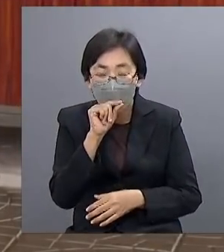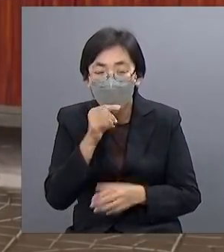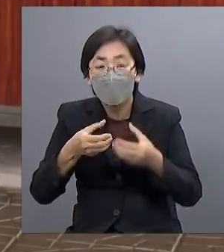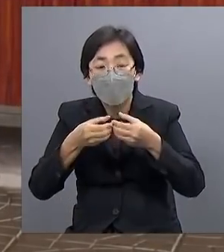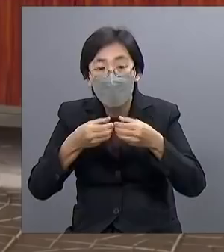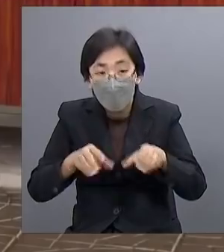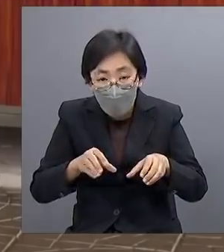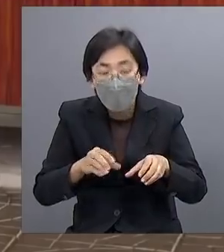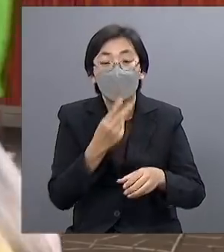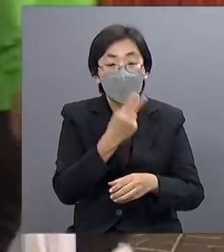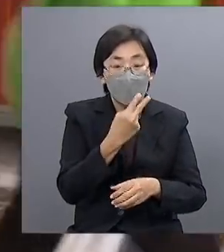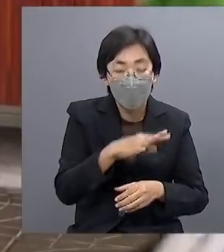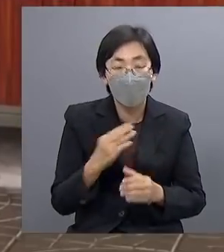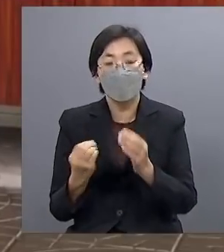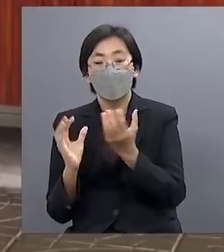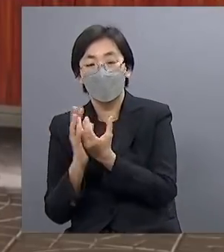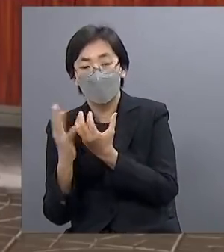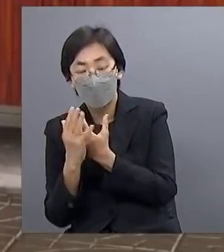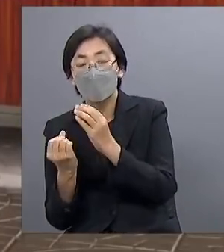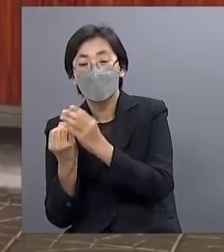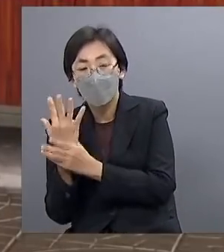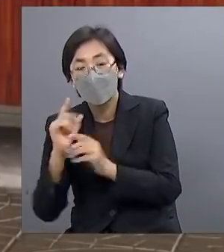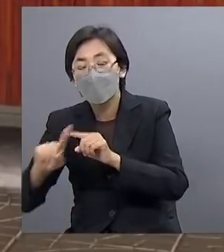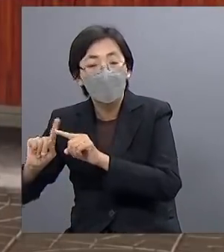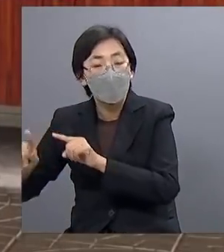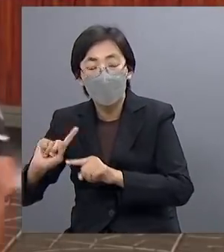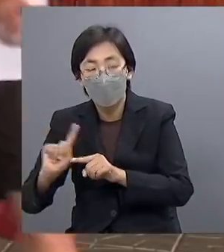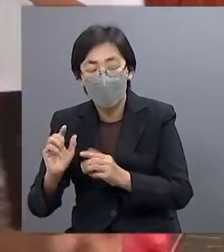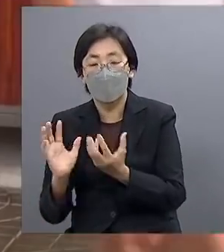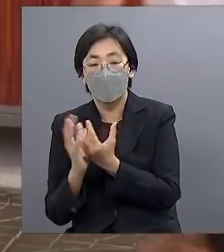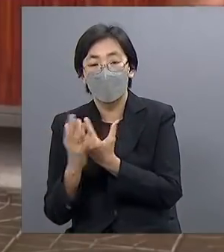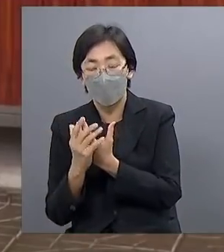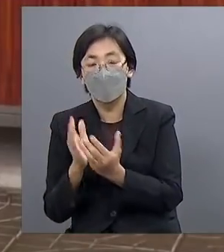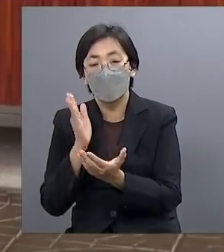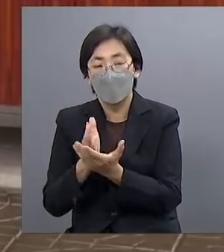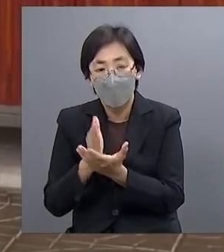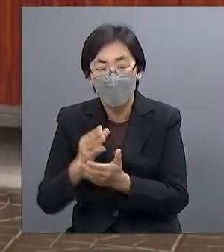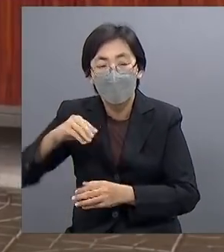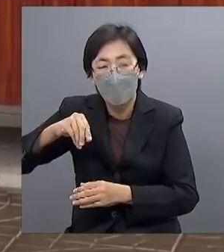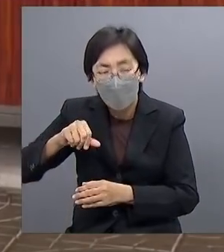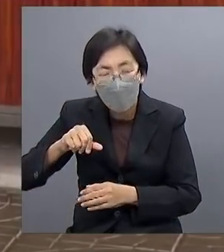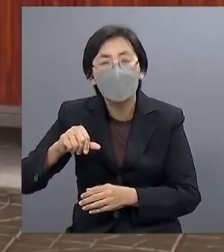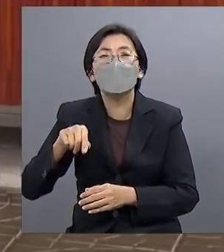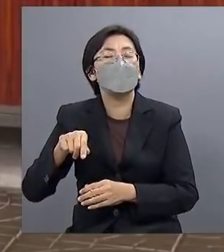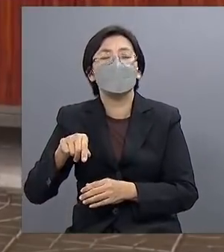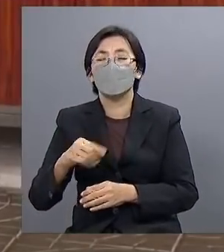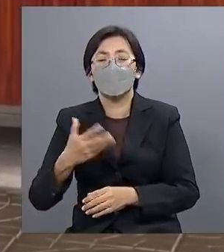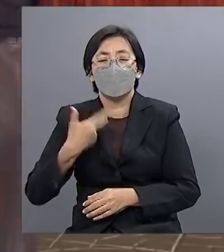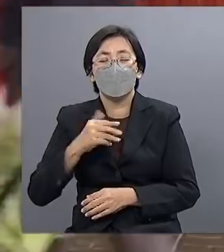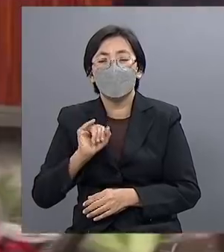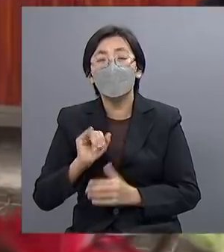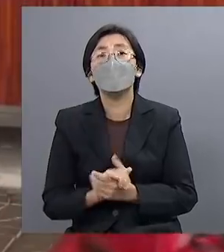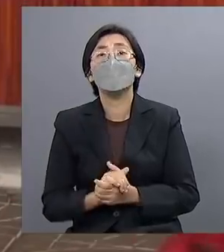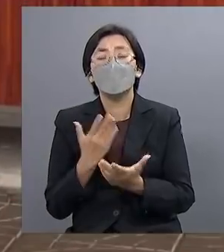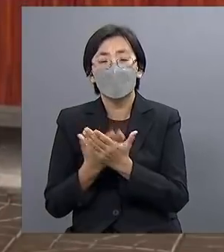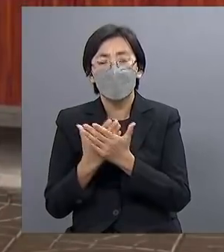าผักมีขึ้นแล้วก็ลงนะคะตัวที่ขึ้นก็อย่างเช่นมะละกอมะนาวเพราะว่าแล้งค่ะของไม่ค่อยมีแต่ว่าราคาเนี่ยมันไม่ได้พุ่งสูง